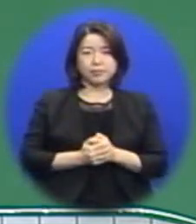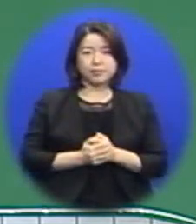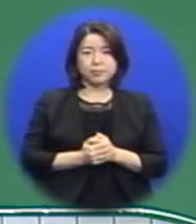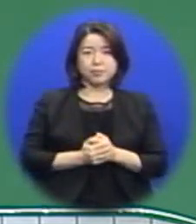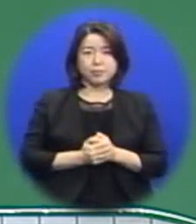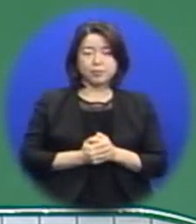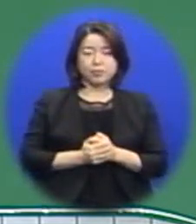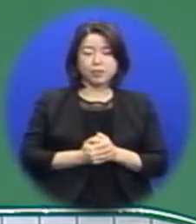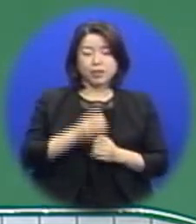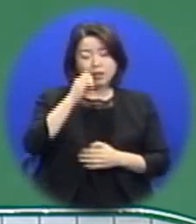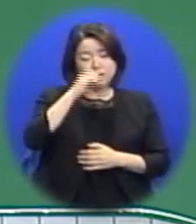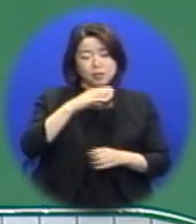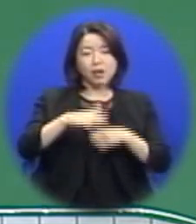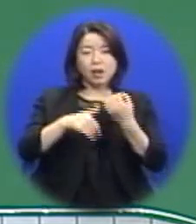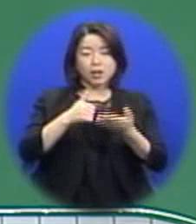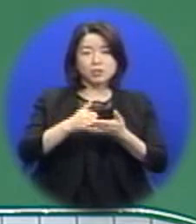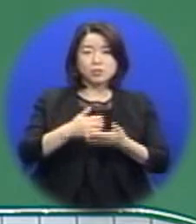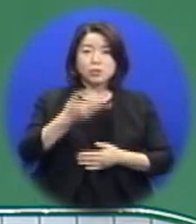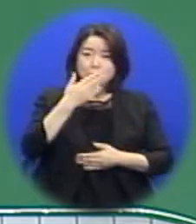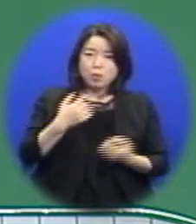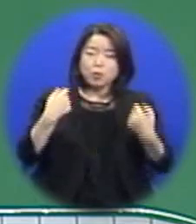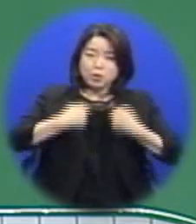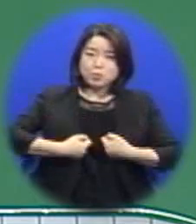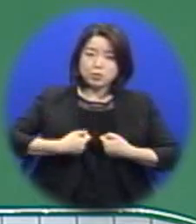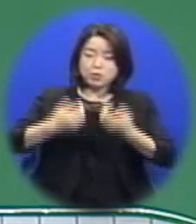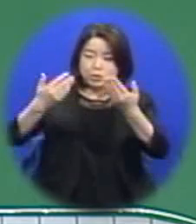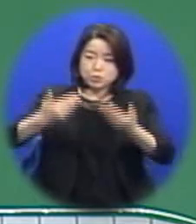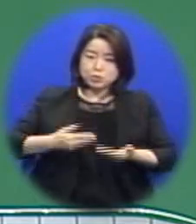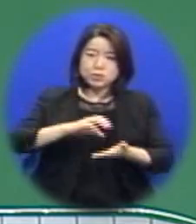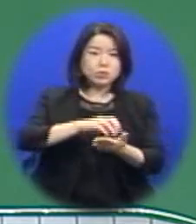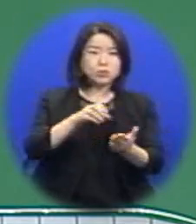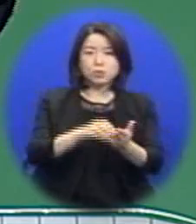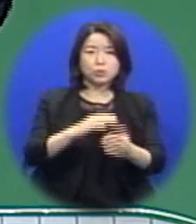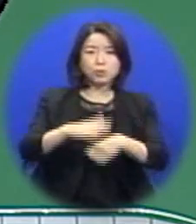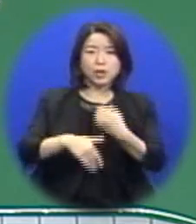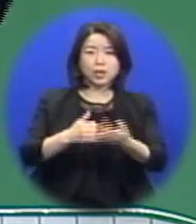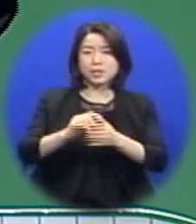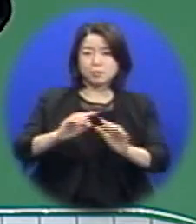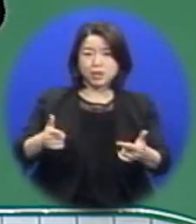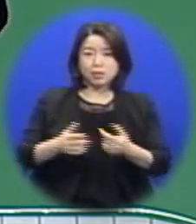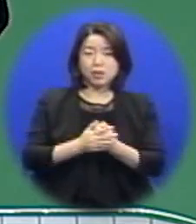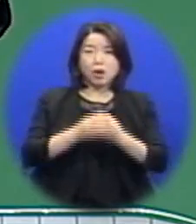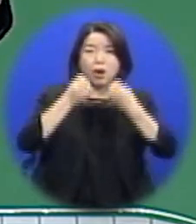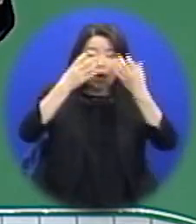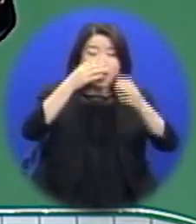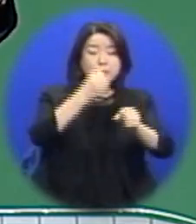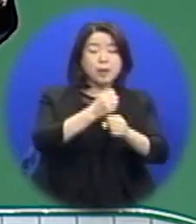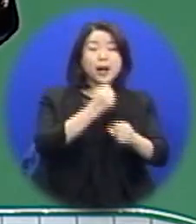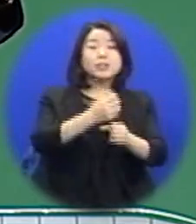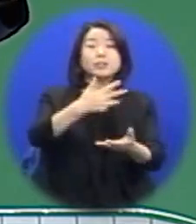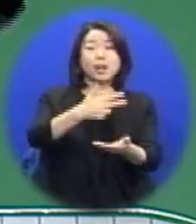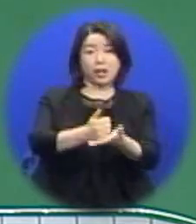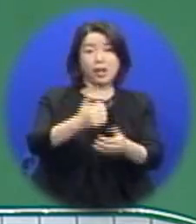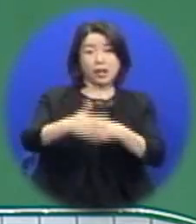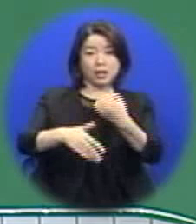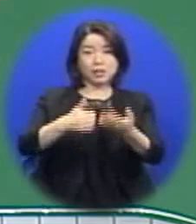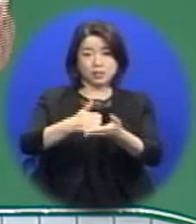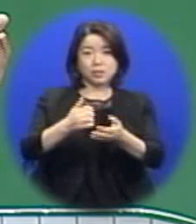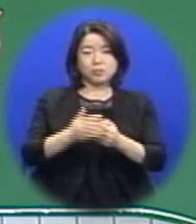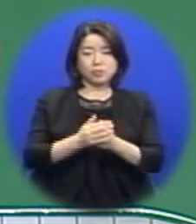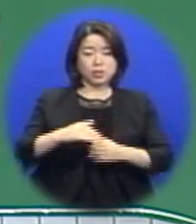하나님은 그저 우리가 먹을 것, 입을 것을 주시는 정도의 하나님이 아니십니다. 하나님은 창조자세요.